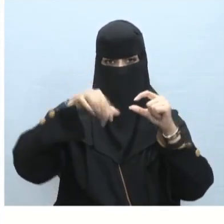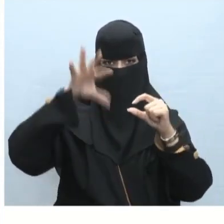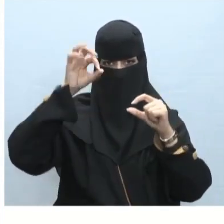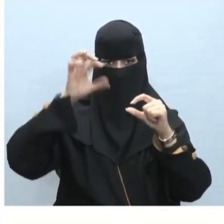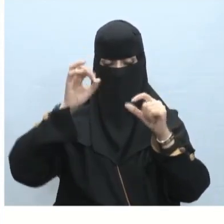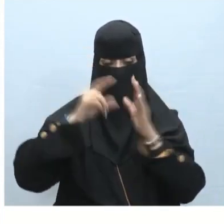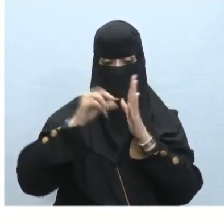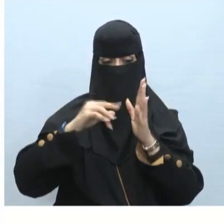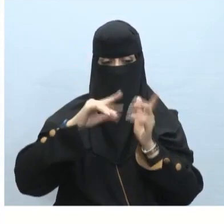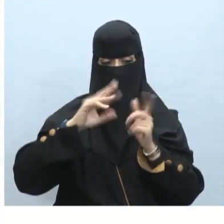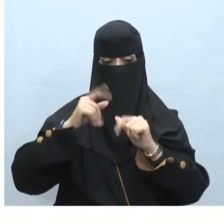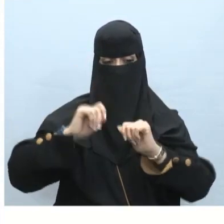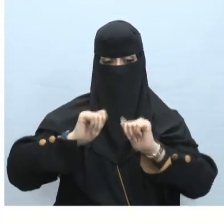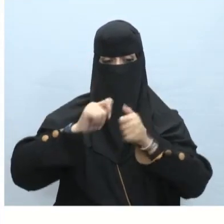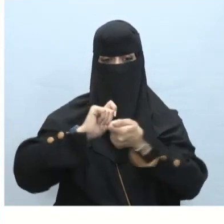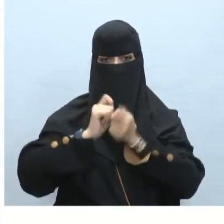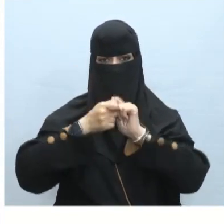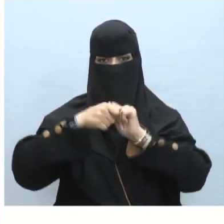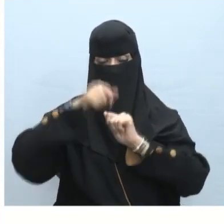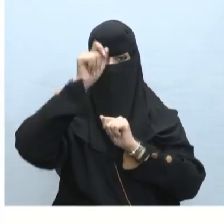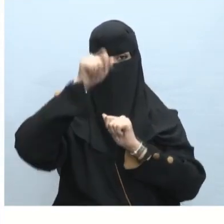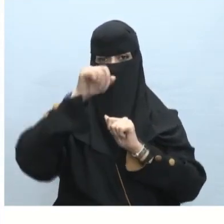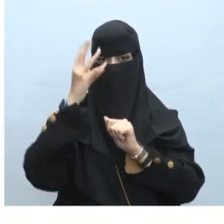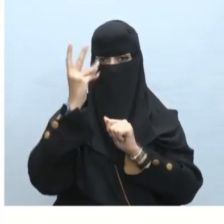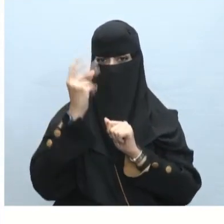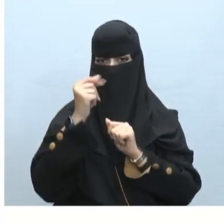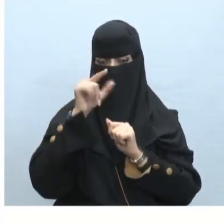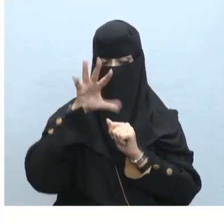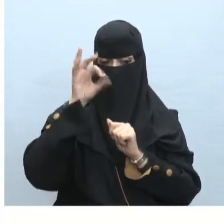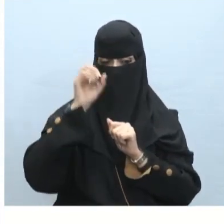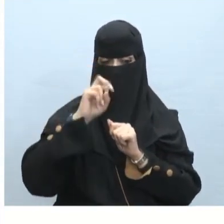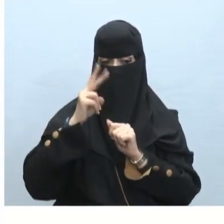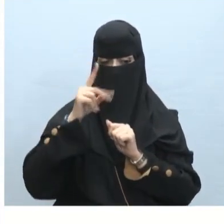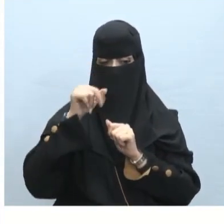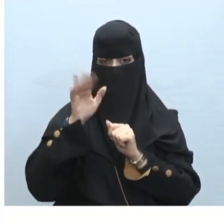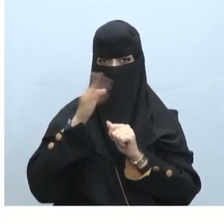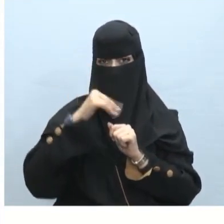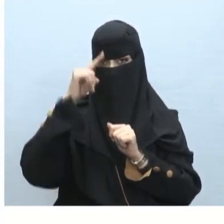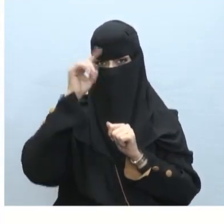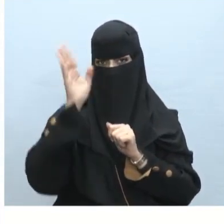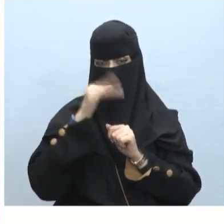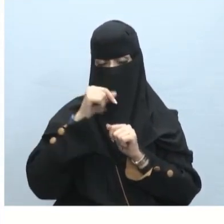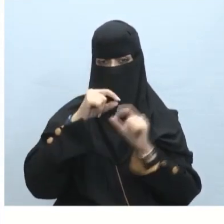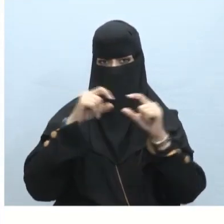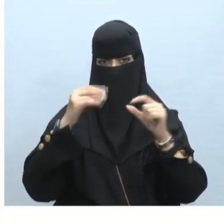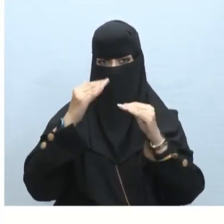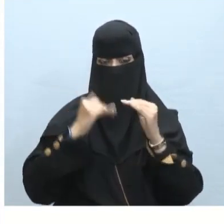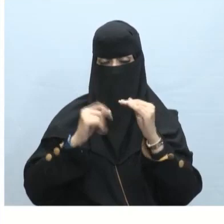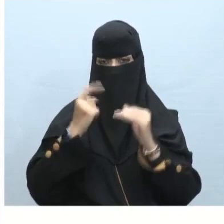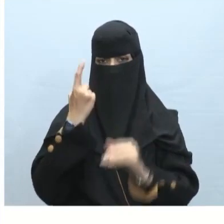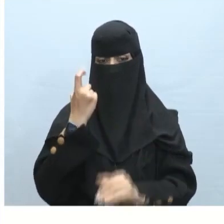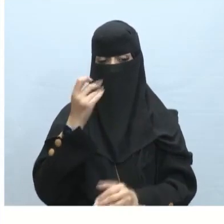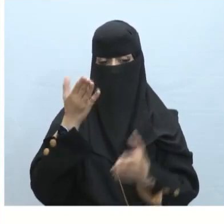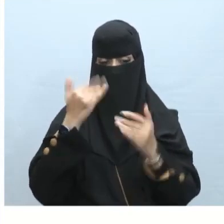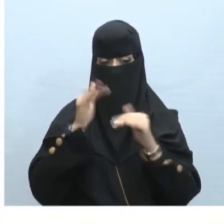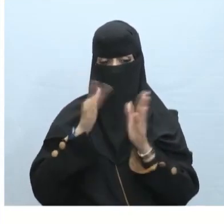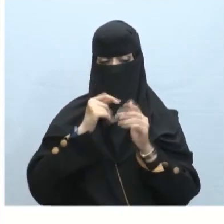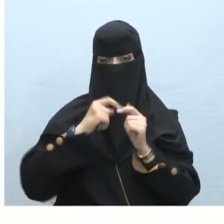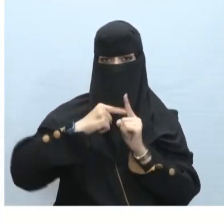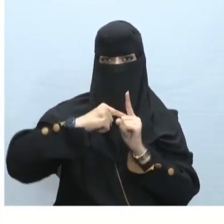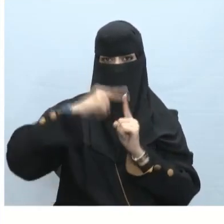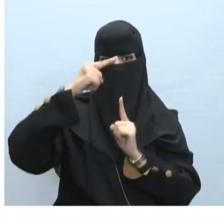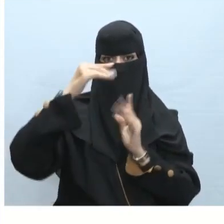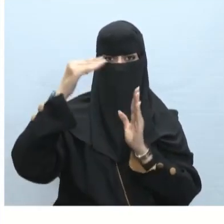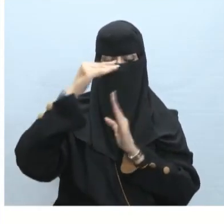خيارات المحور نستطيع كتابه خيارات المحور على سبيل المثال في الحد الادنى نكتب 100 في